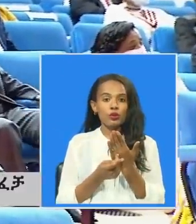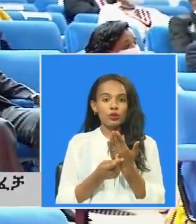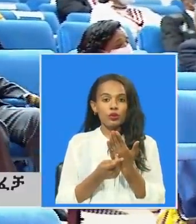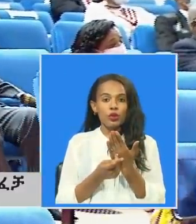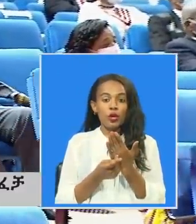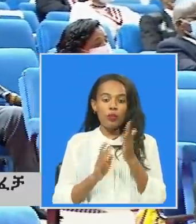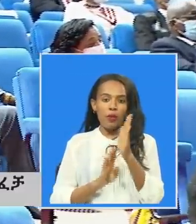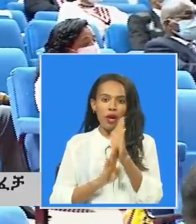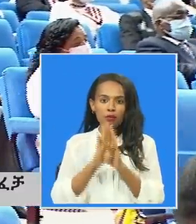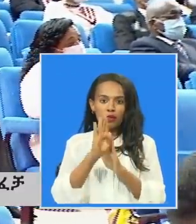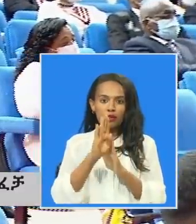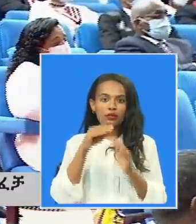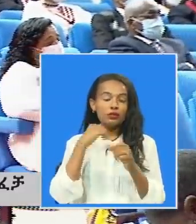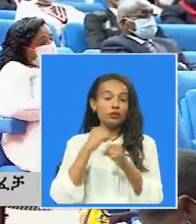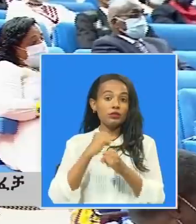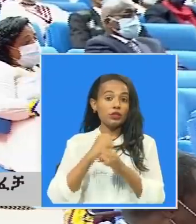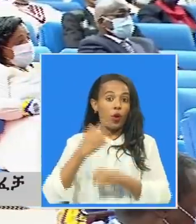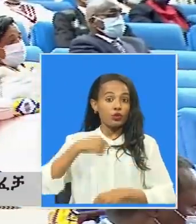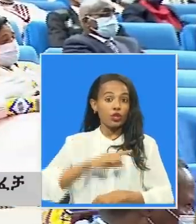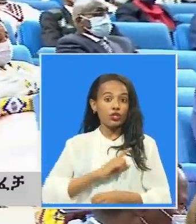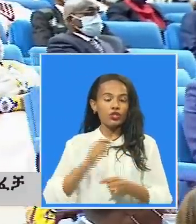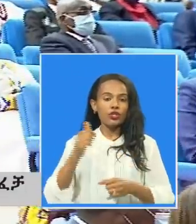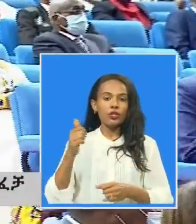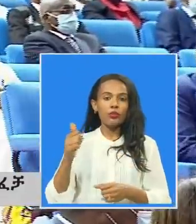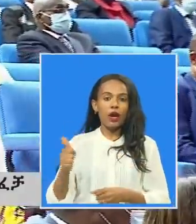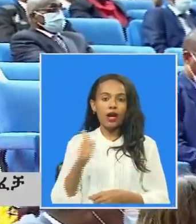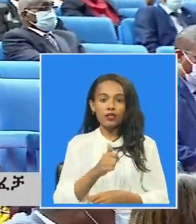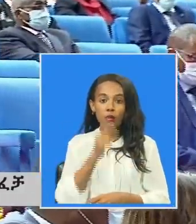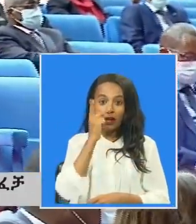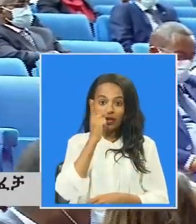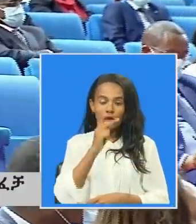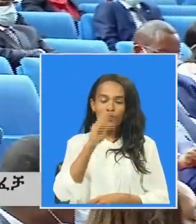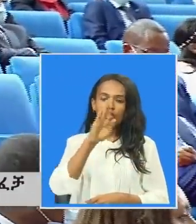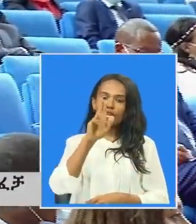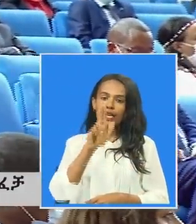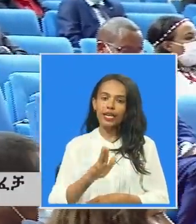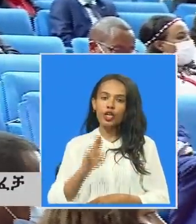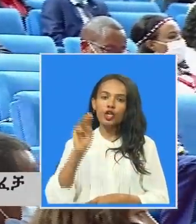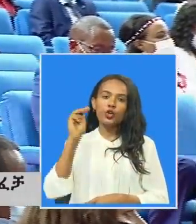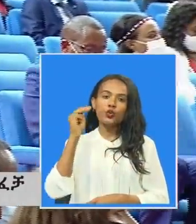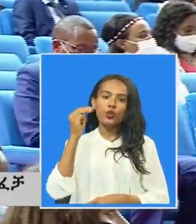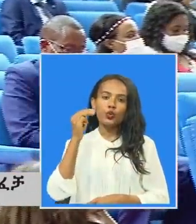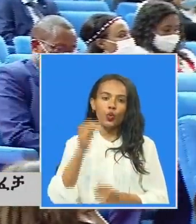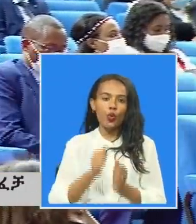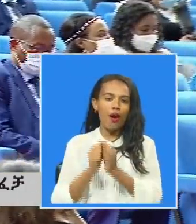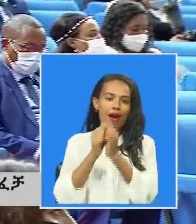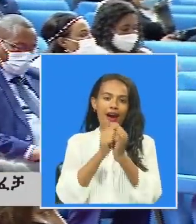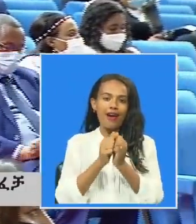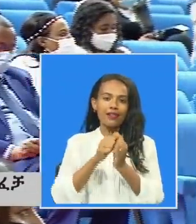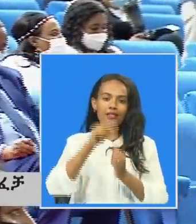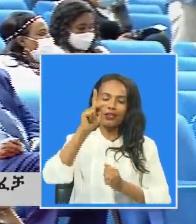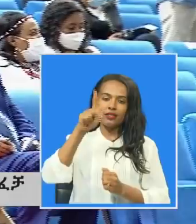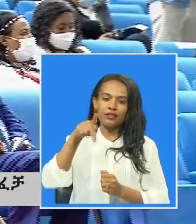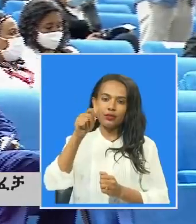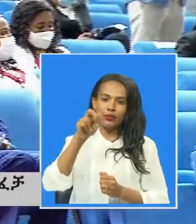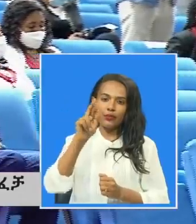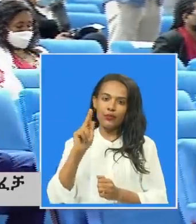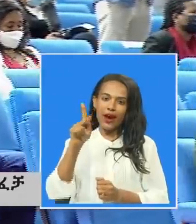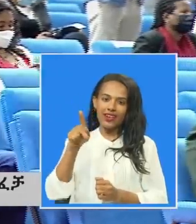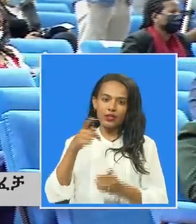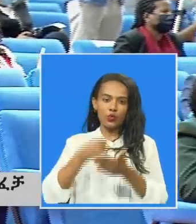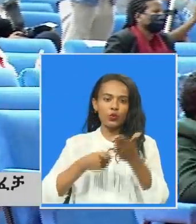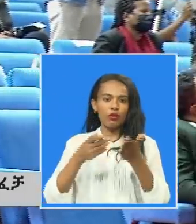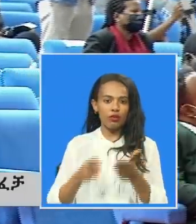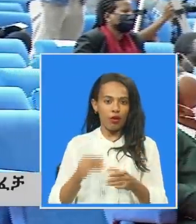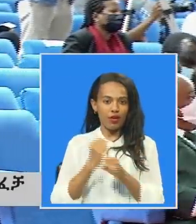ፕሮጀክቶችን በማልማት ስራዎቻችንን በአዲስ አበባ የታዩ የሸገር የእንጦጦና የአንድነት ፓርኮችን ውጤታማ ስራ